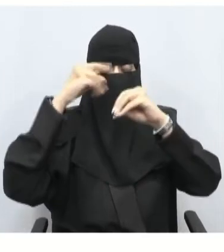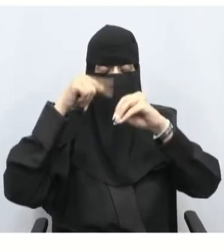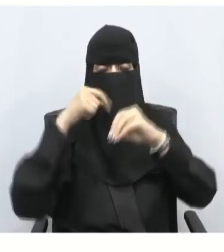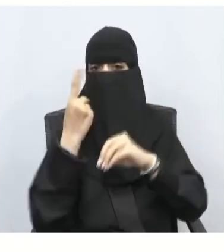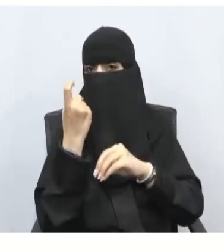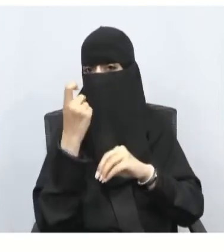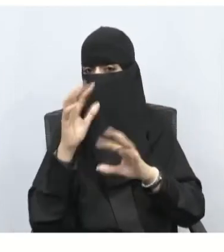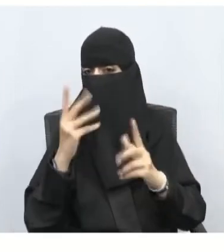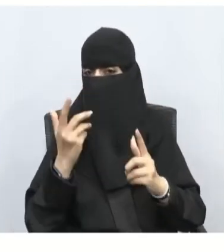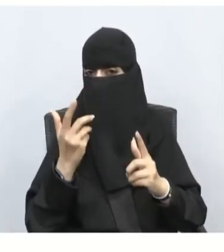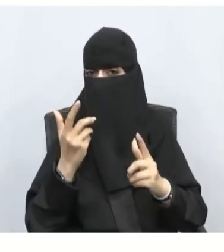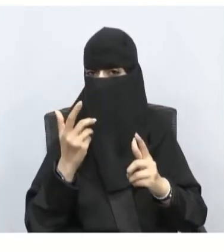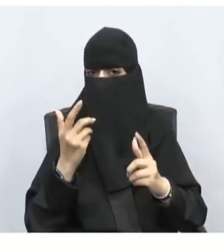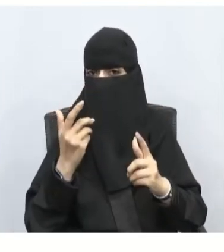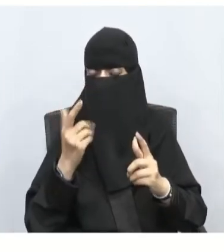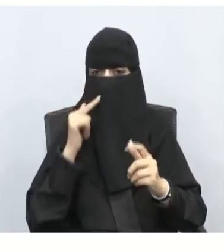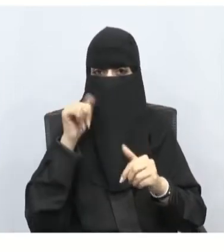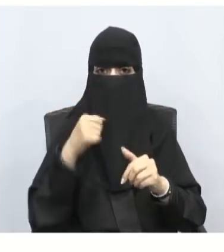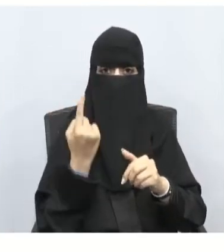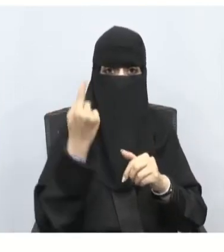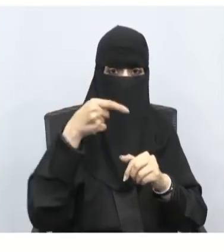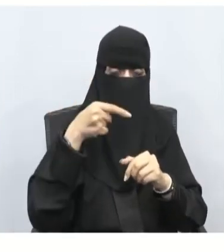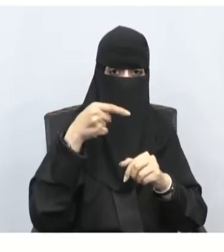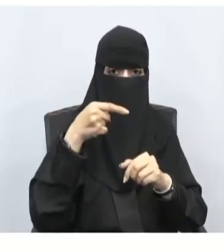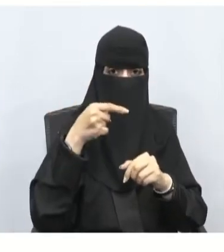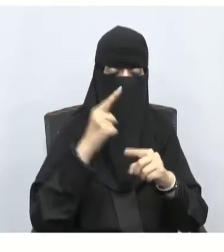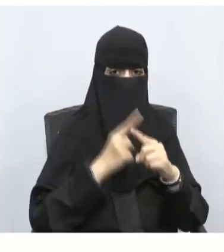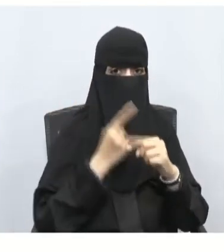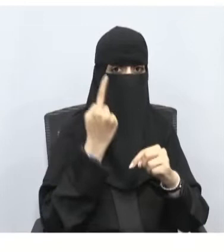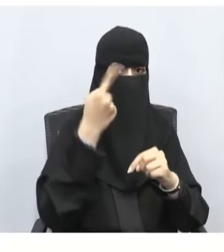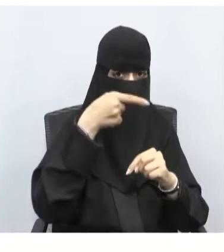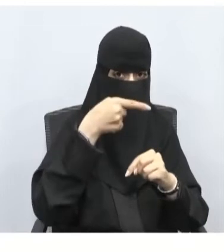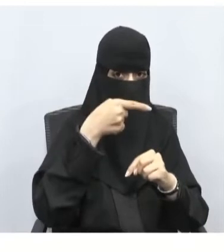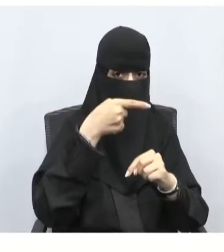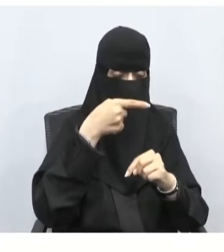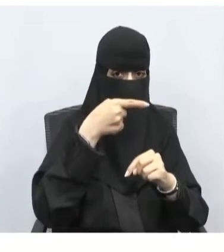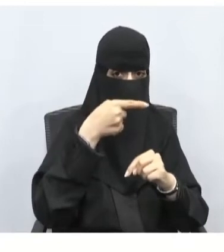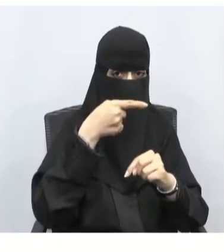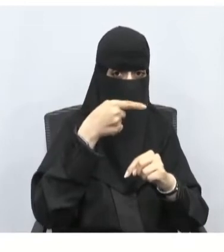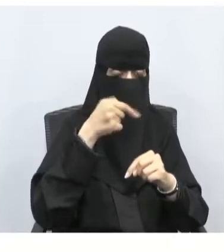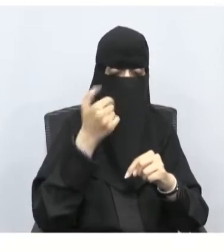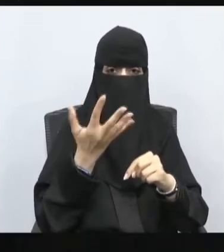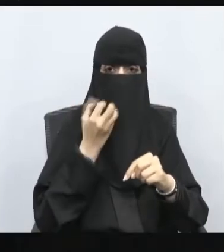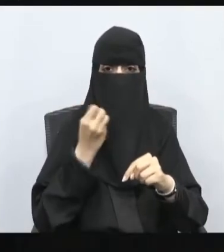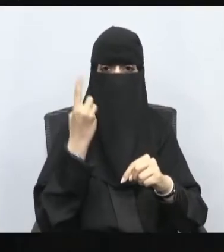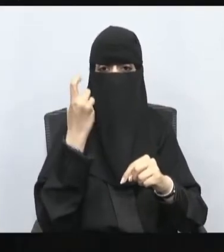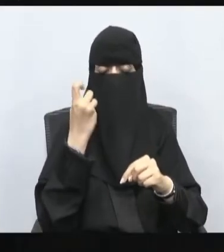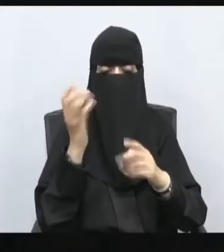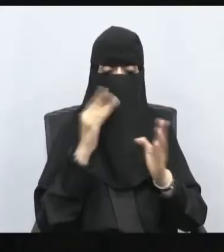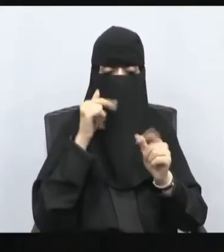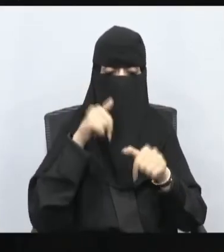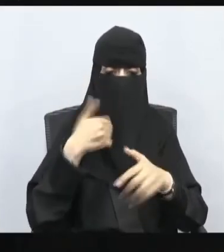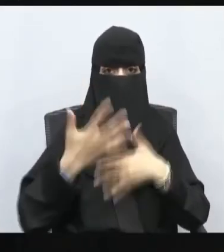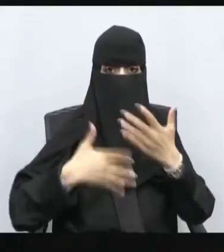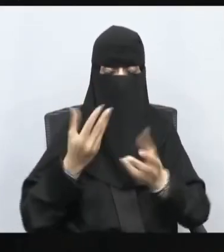100، كيف؟ 10 ضرب 10 100، إذن